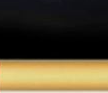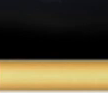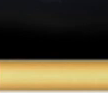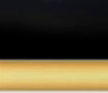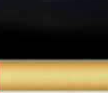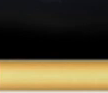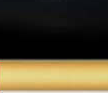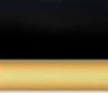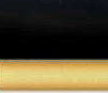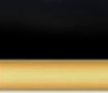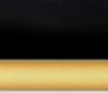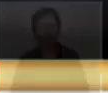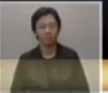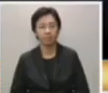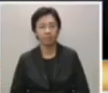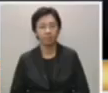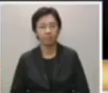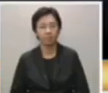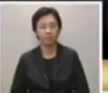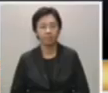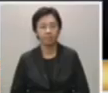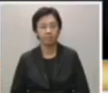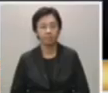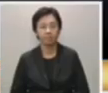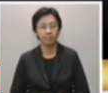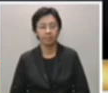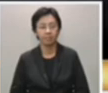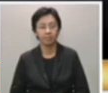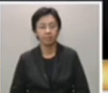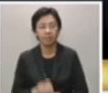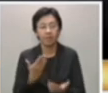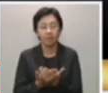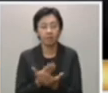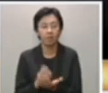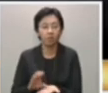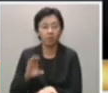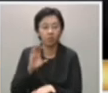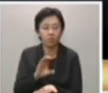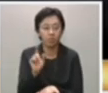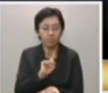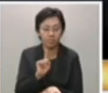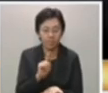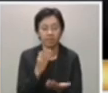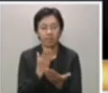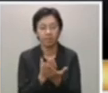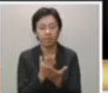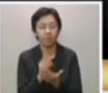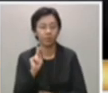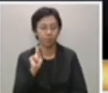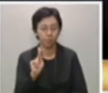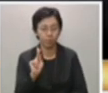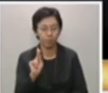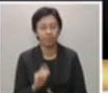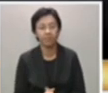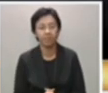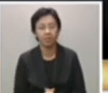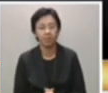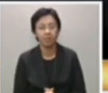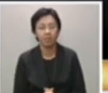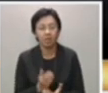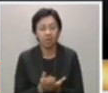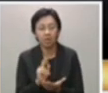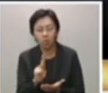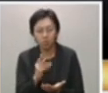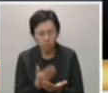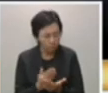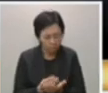ระยะสุดท้ายนะฮะท่านทุ่มให้สินเชื่อแต่ไร้กำลังซื้